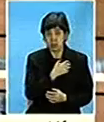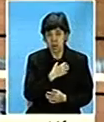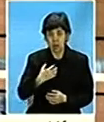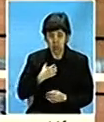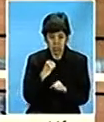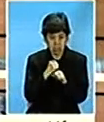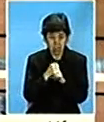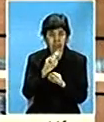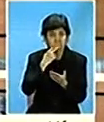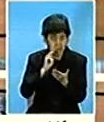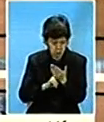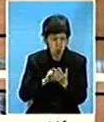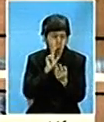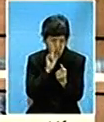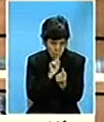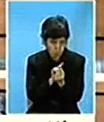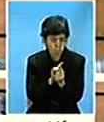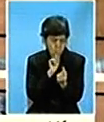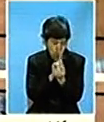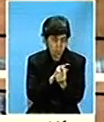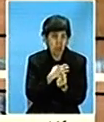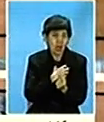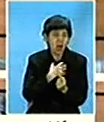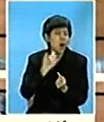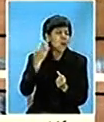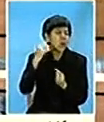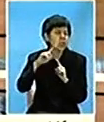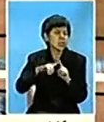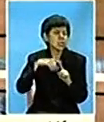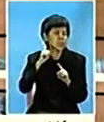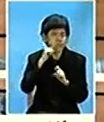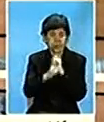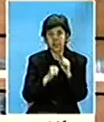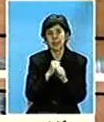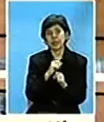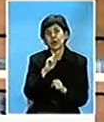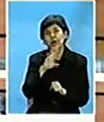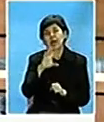ได้ทำหนังสือขอเข้าพบนายจุมพลตั้งแต่เดือนตุลาคมปี